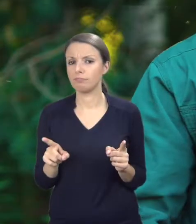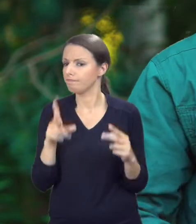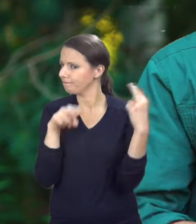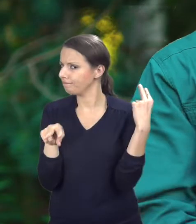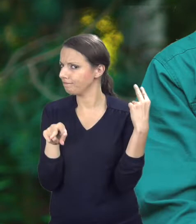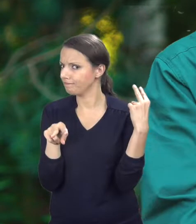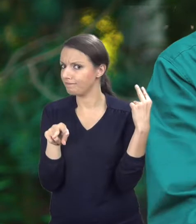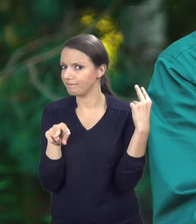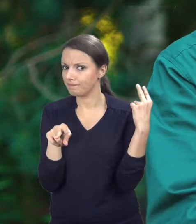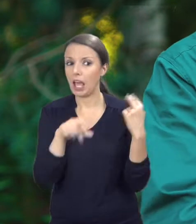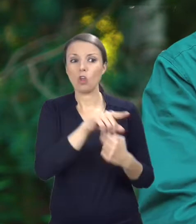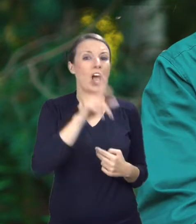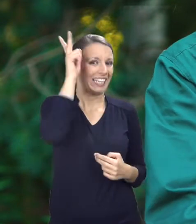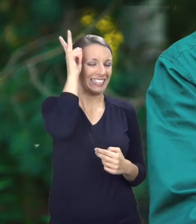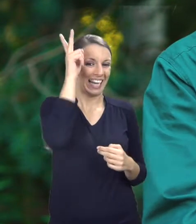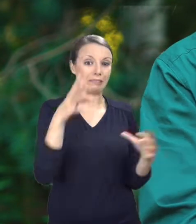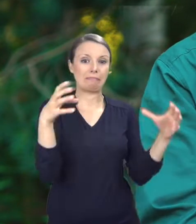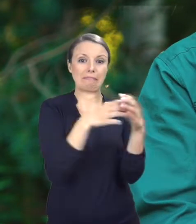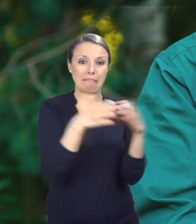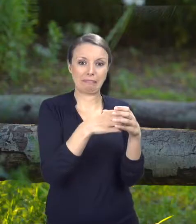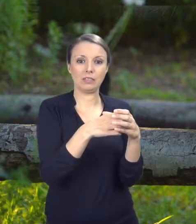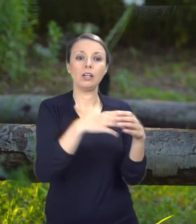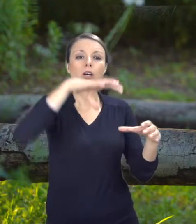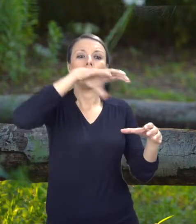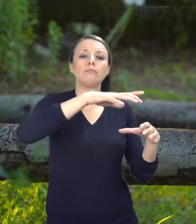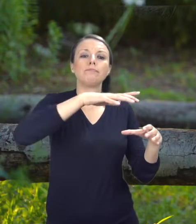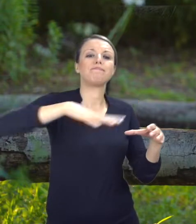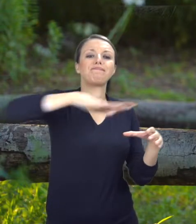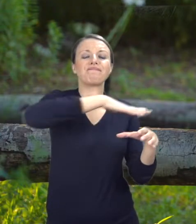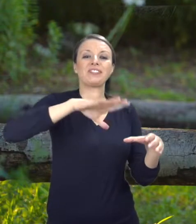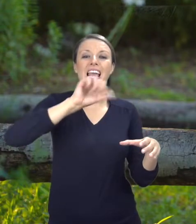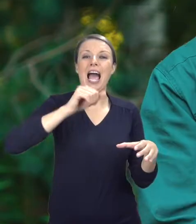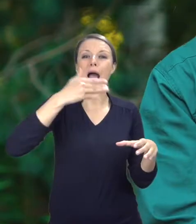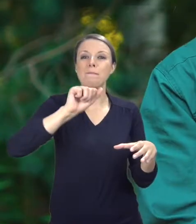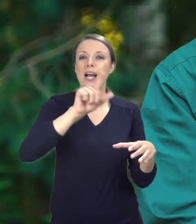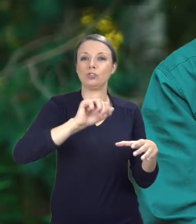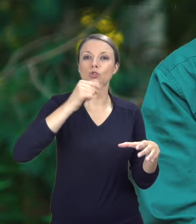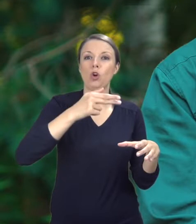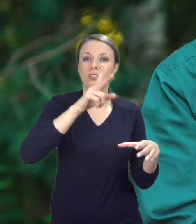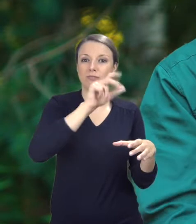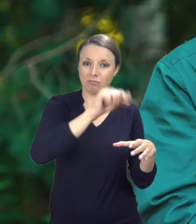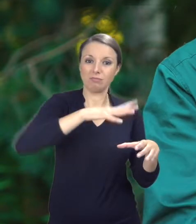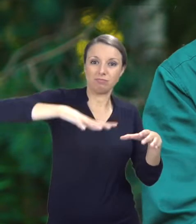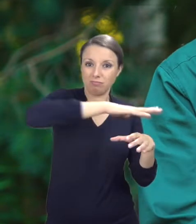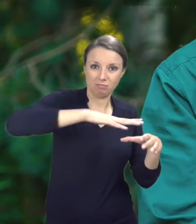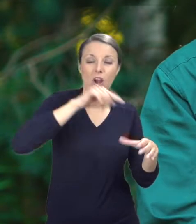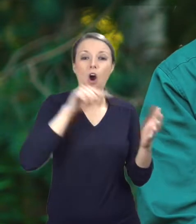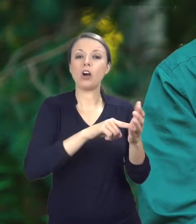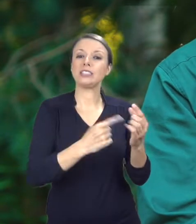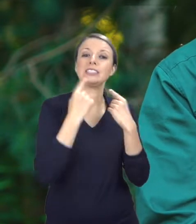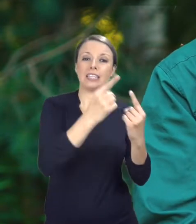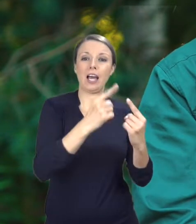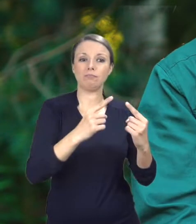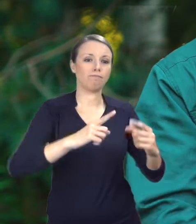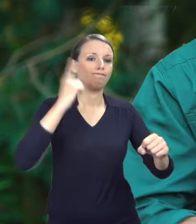są plemiona najczęściej amazońskie, które chyba same zadecydowały w swoim czasie kilkadziesiąt lat temu o